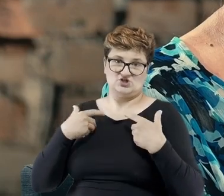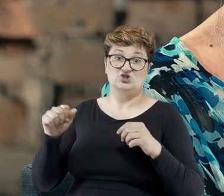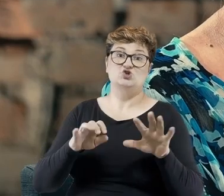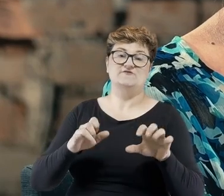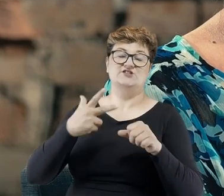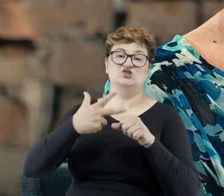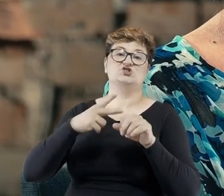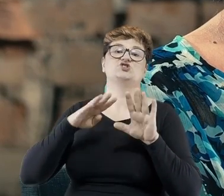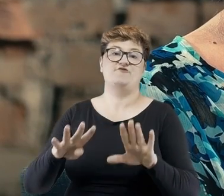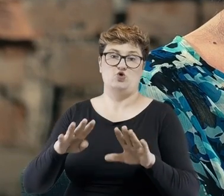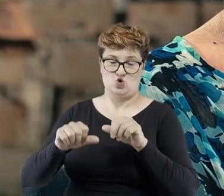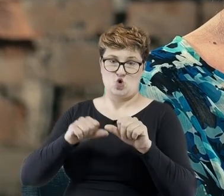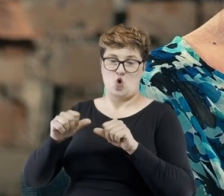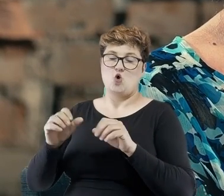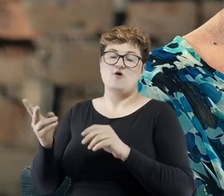1939 roku